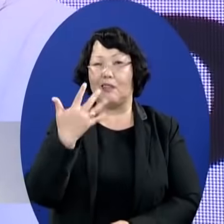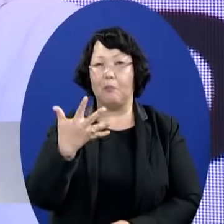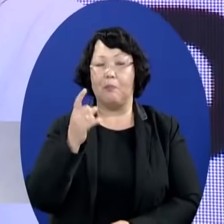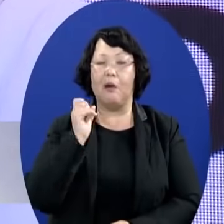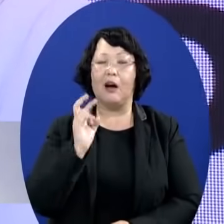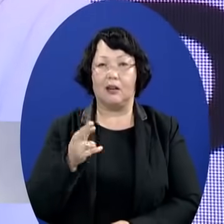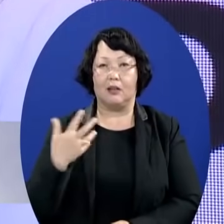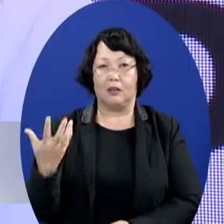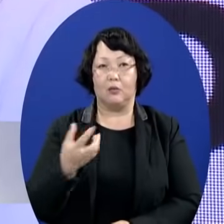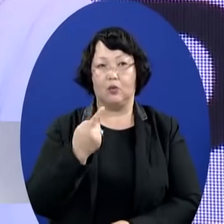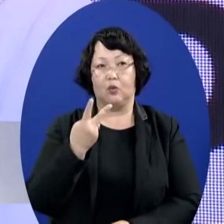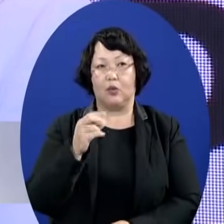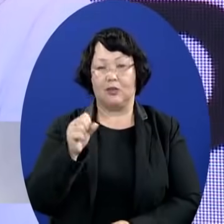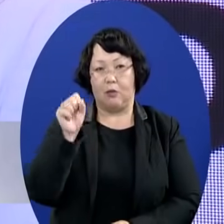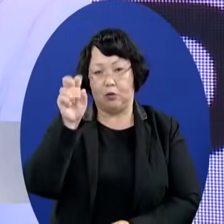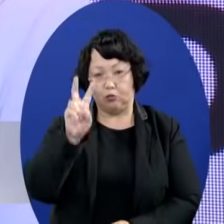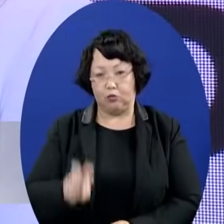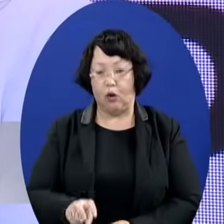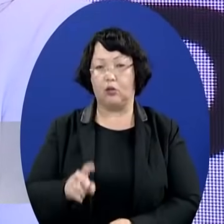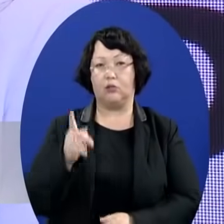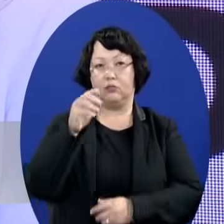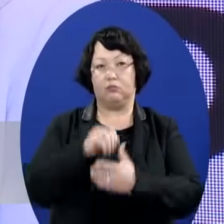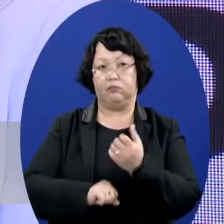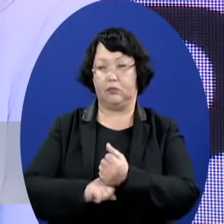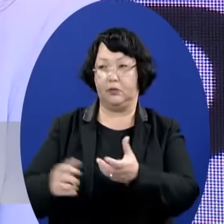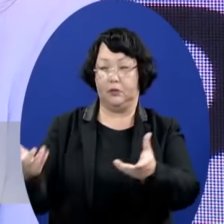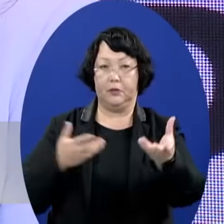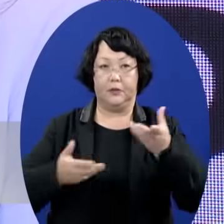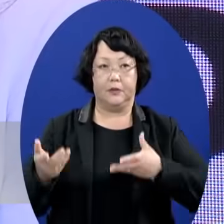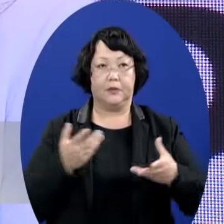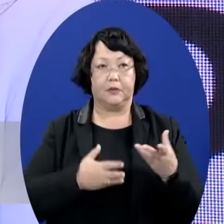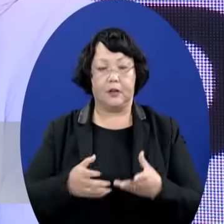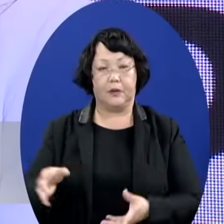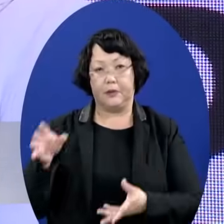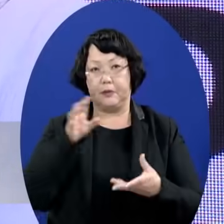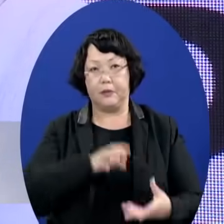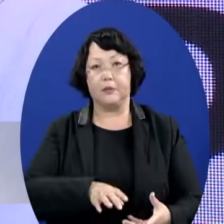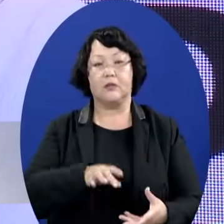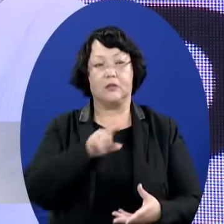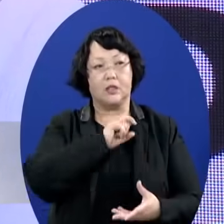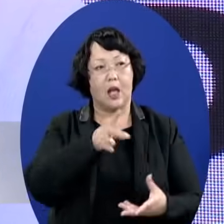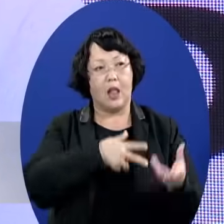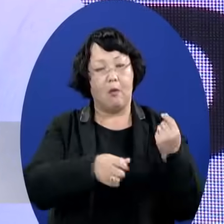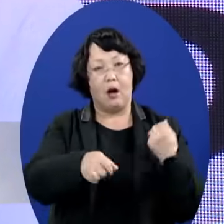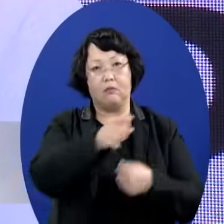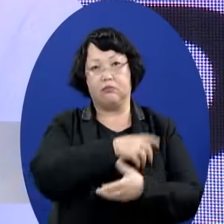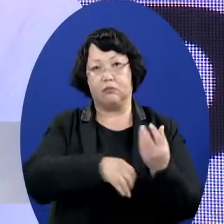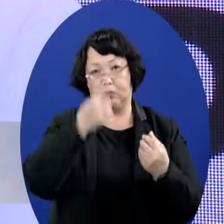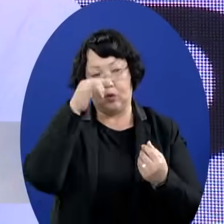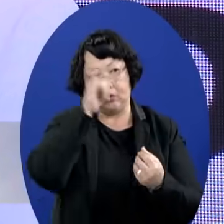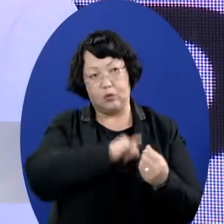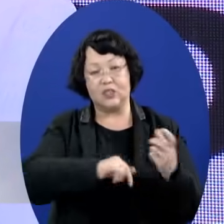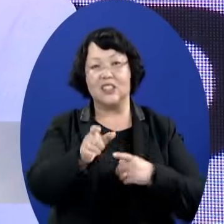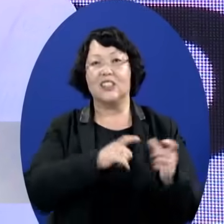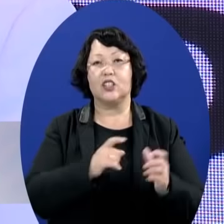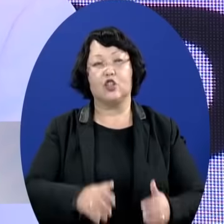бол нийтдээ 120 сая долларын хөрөнгө оруулалт хийж байна. Энийгээ бол манай зээлдүүлэгч нар Монголын эдийн засгийн